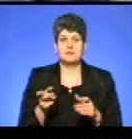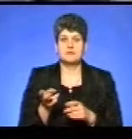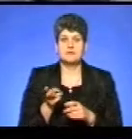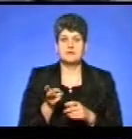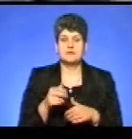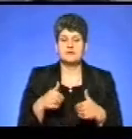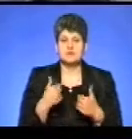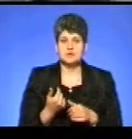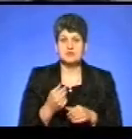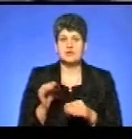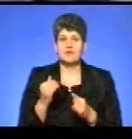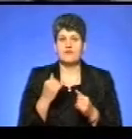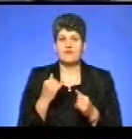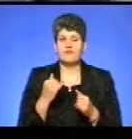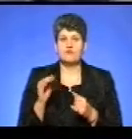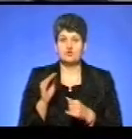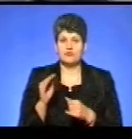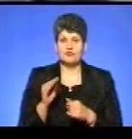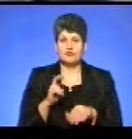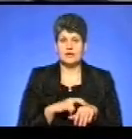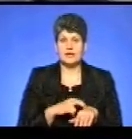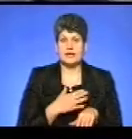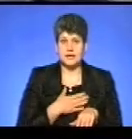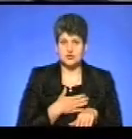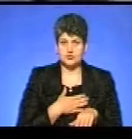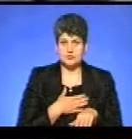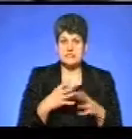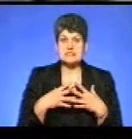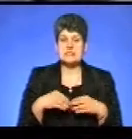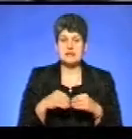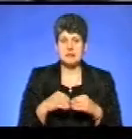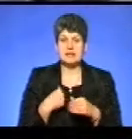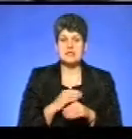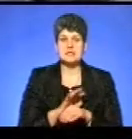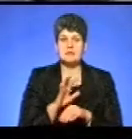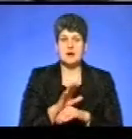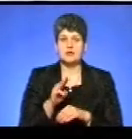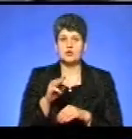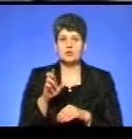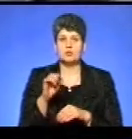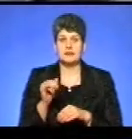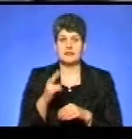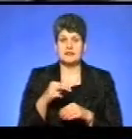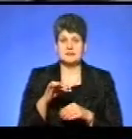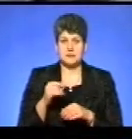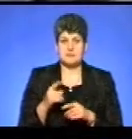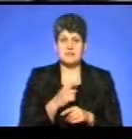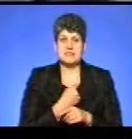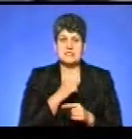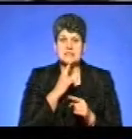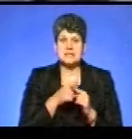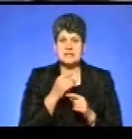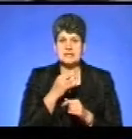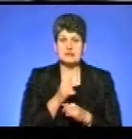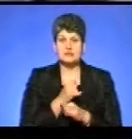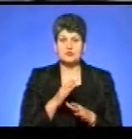жовтні до лікаря нашого сімейного, який нас направив в тубдиспансер. Медсестра сказала, що це не може